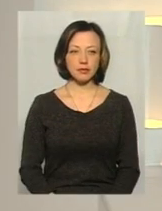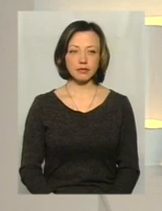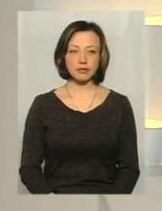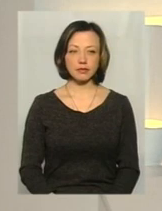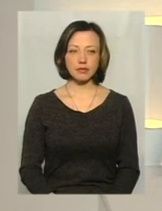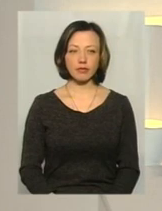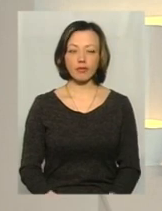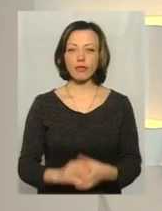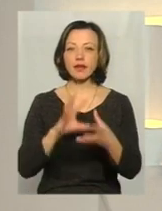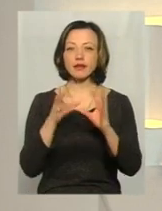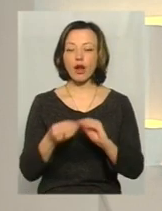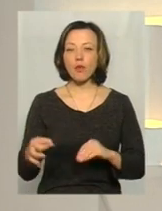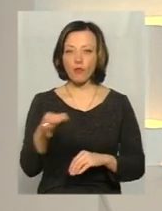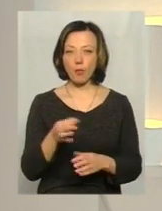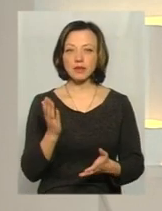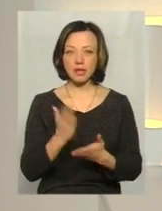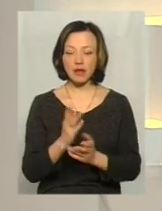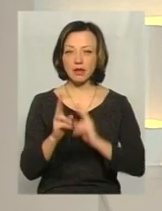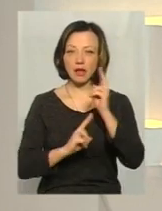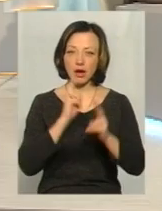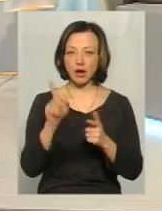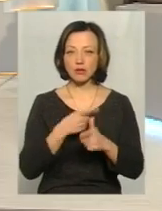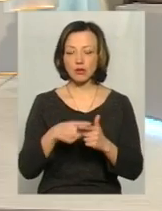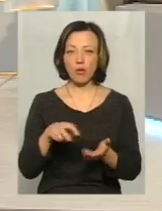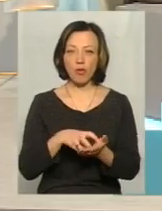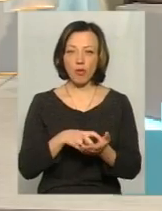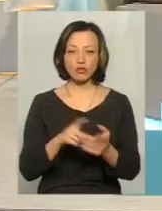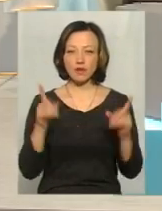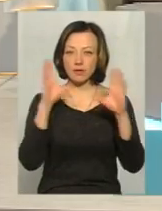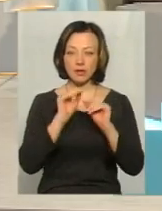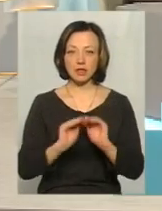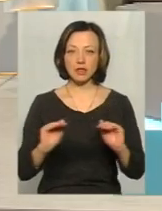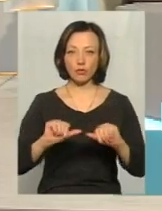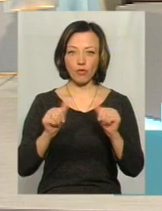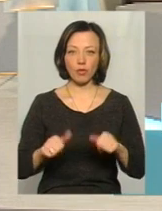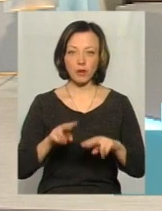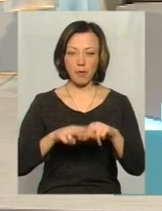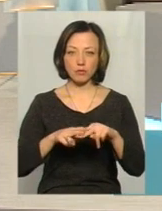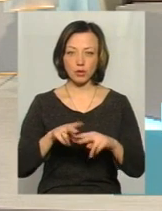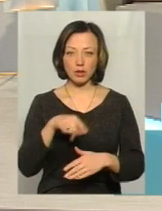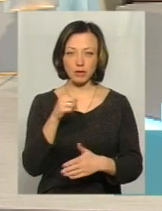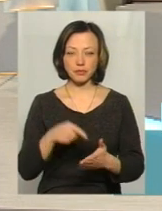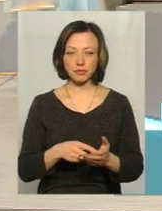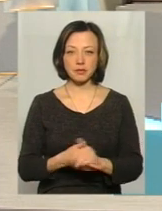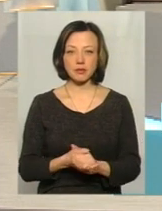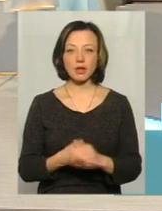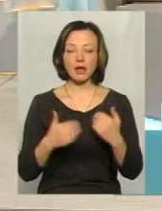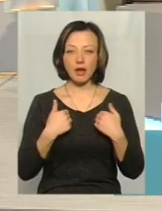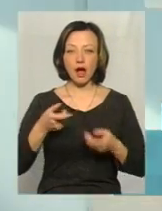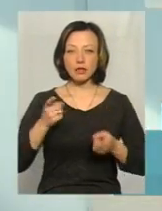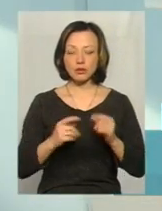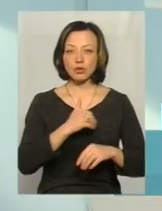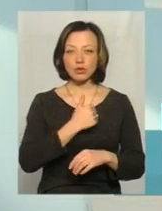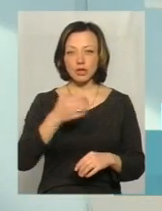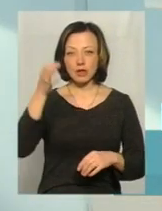А от загалом по області є нарікання чи побоювання, що не встигнуть діти оформити паспорти? Я дійсно хочу нагадати, в